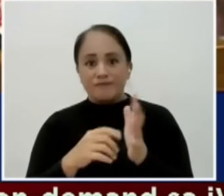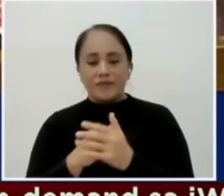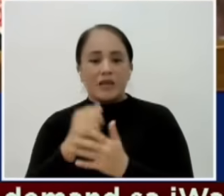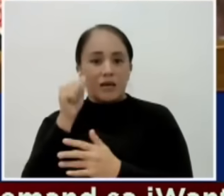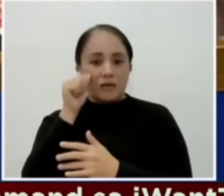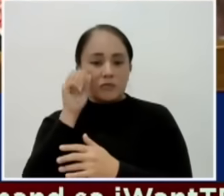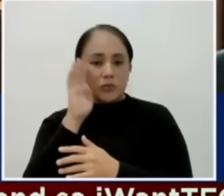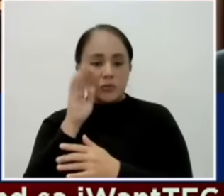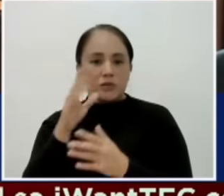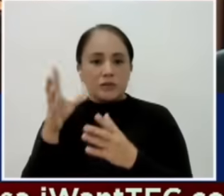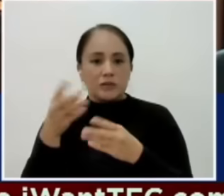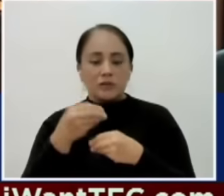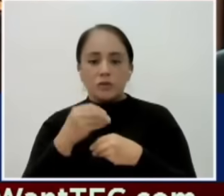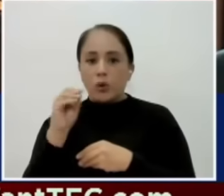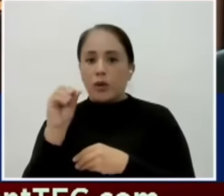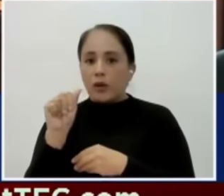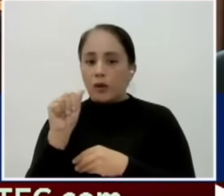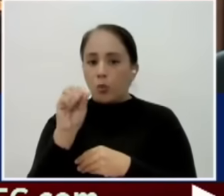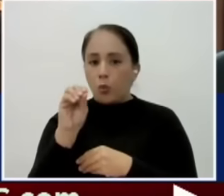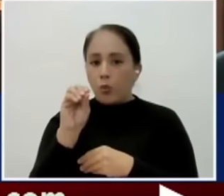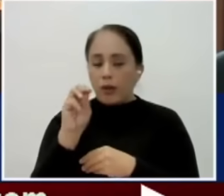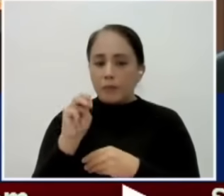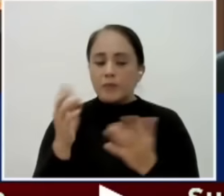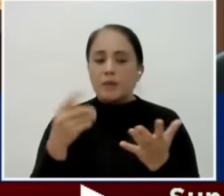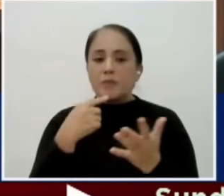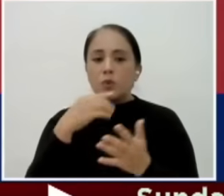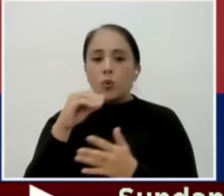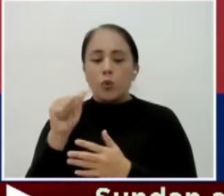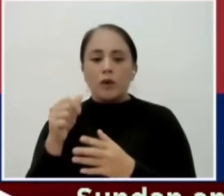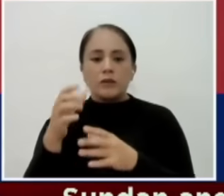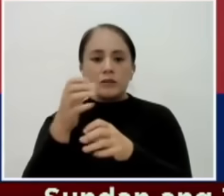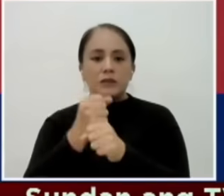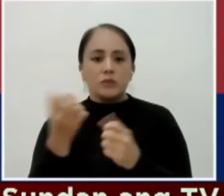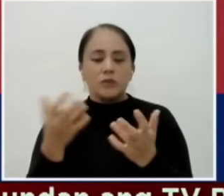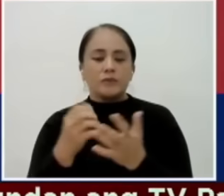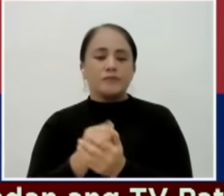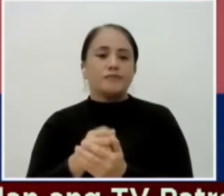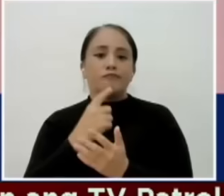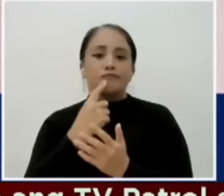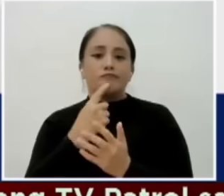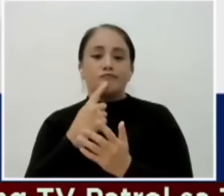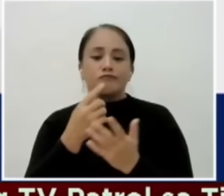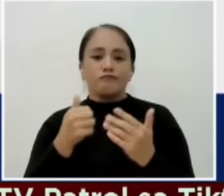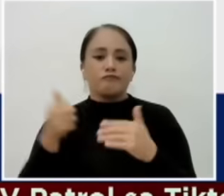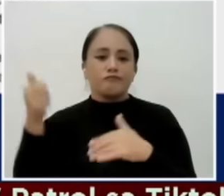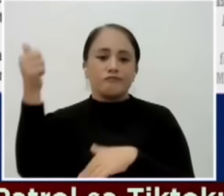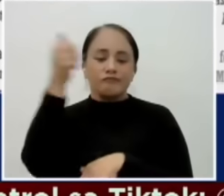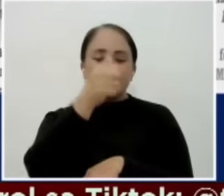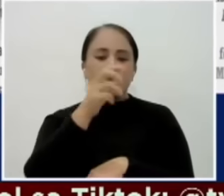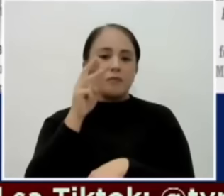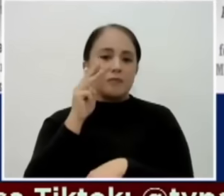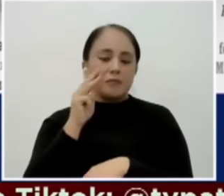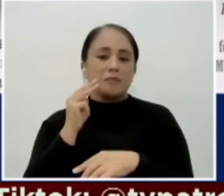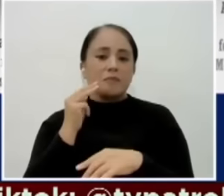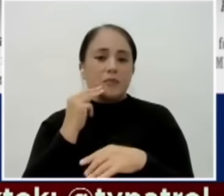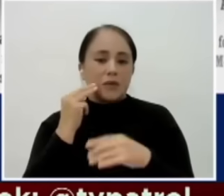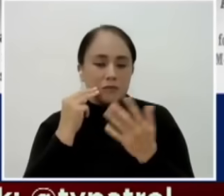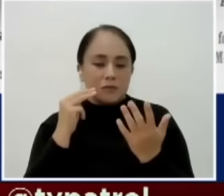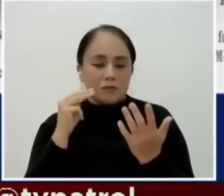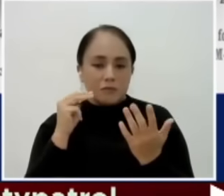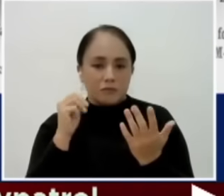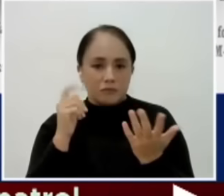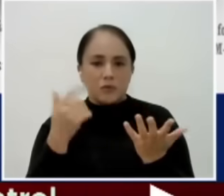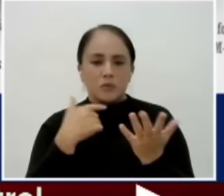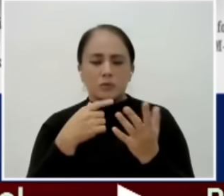ng kopya ng AOM, ang sabi ng COA, kunin umano ito kay Speaker Martin Romualdez. Obligado ang lahat ng ahensyang may confidential fund